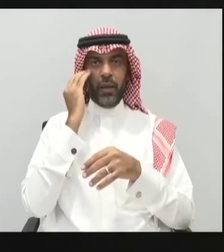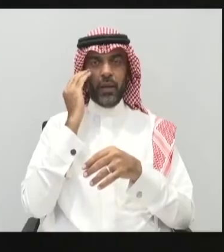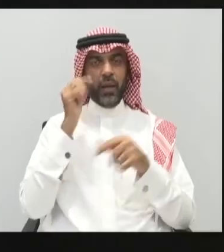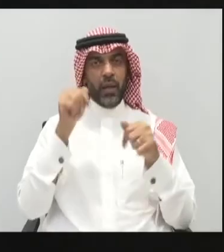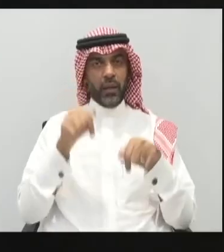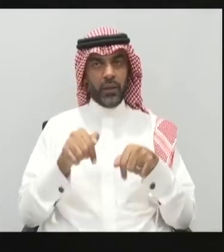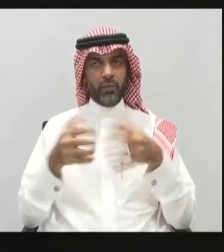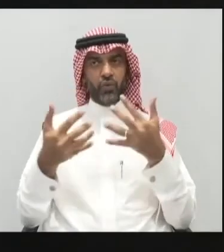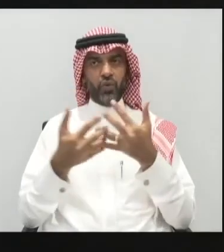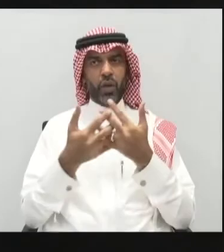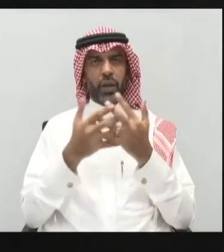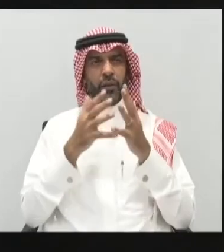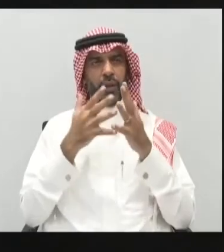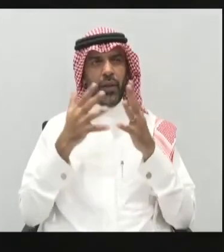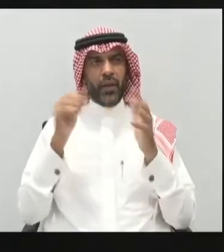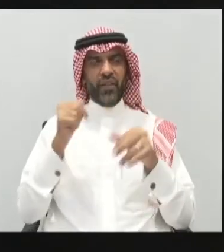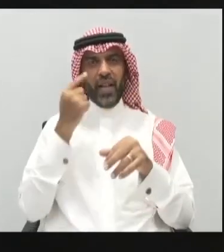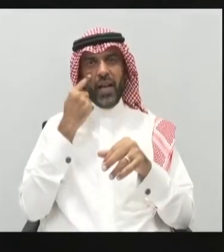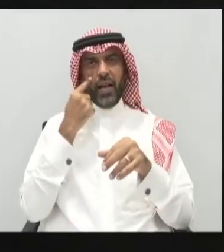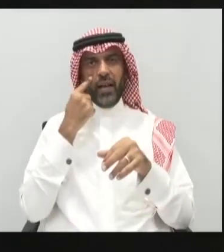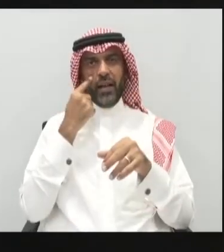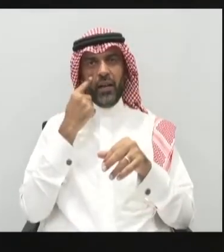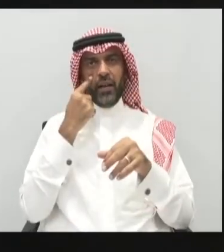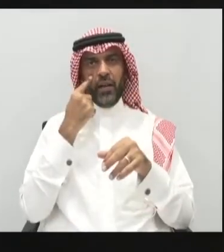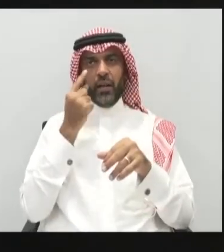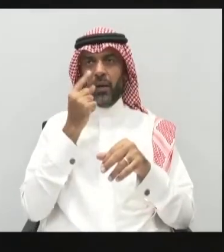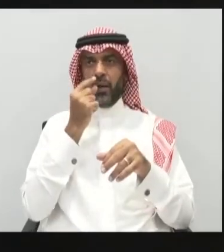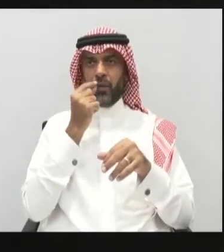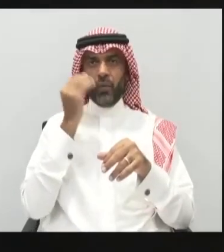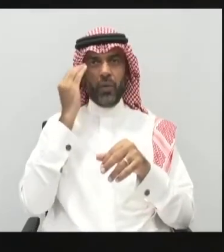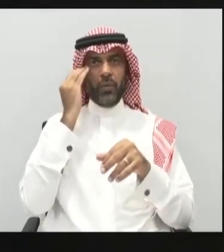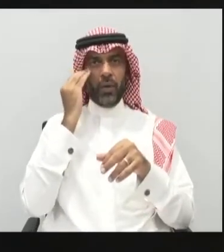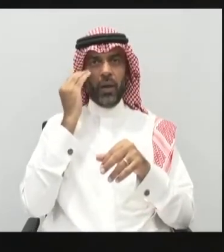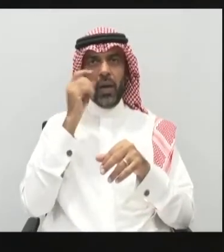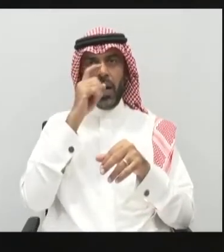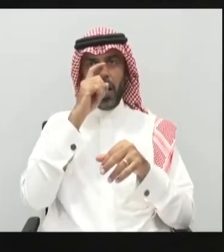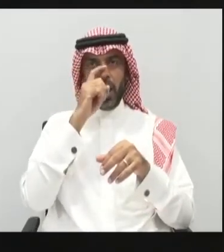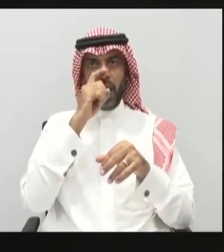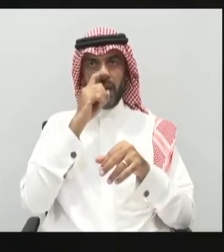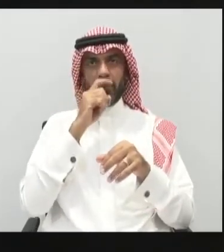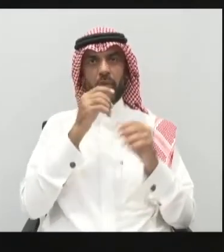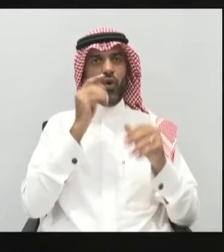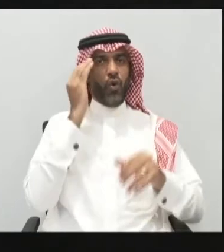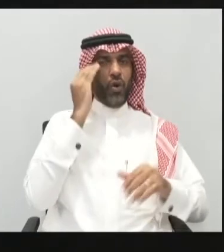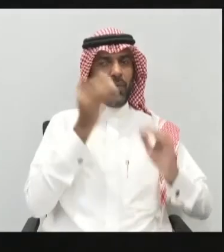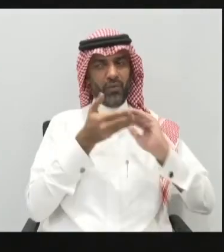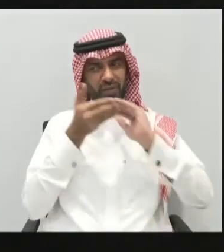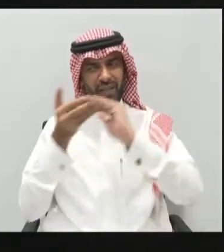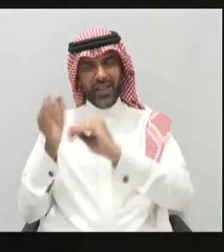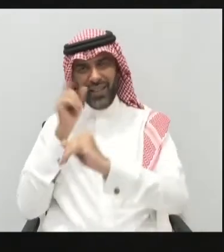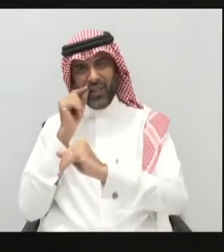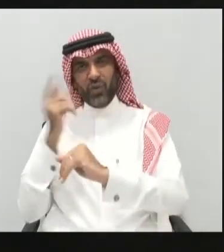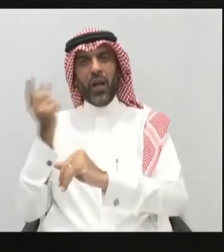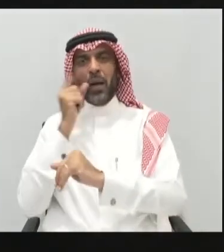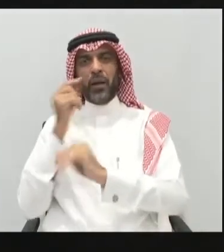يتشاركان في اشياء كثيره في الحياه الرجل والمراه يجب عليهم ان المراه تساعد الرجل والرجل يساعد المراه سواء